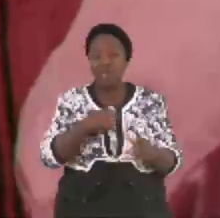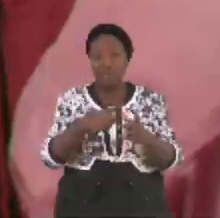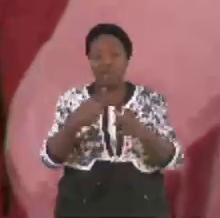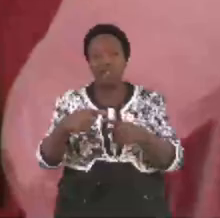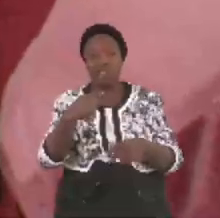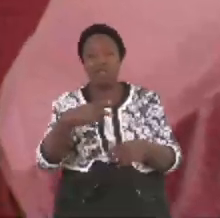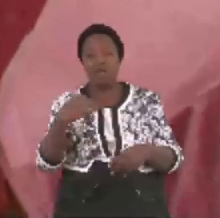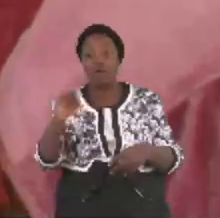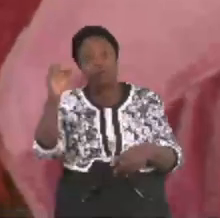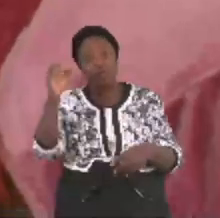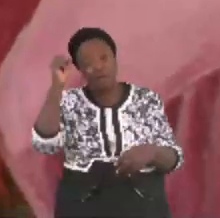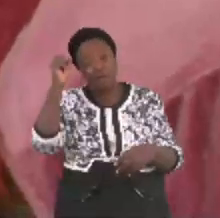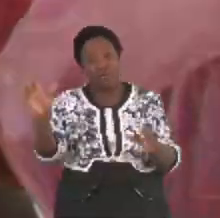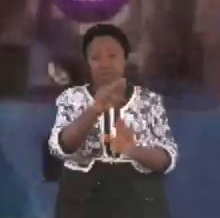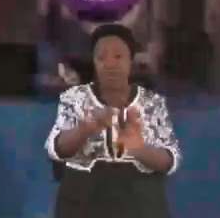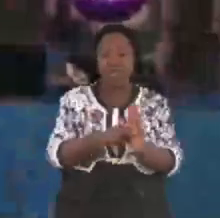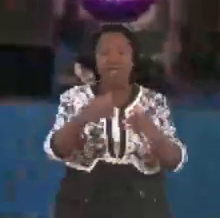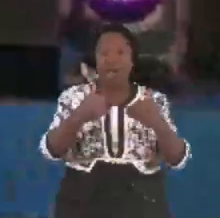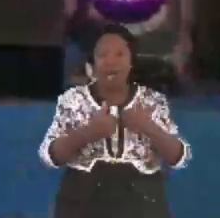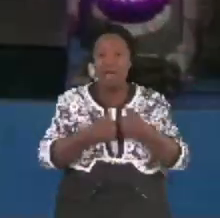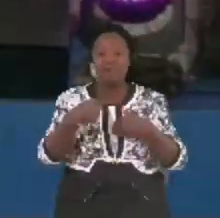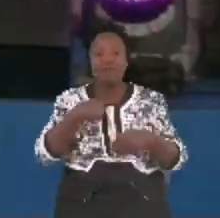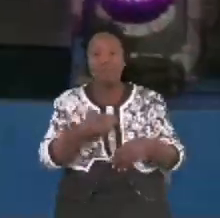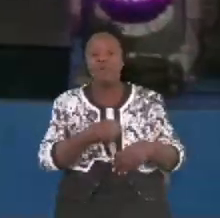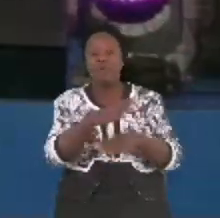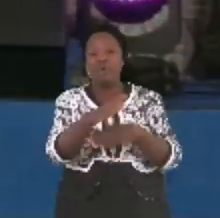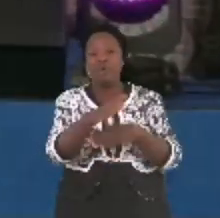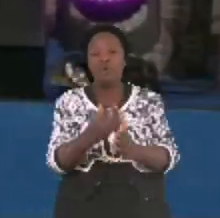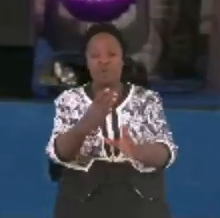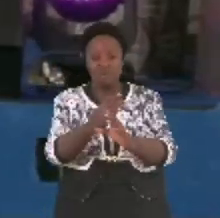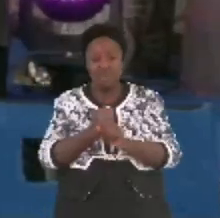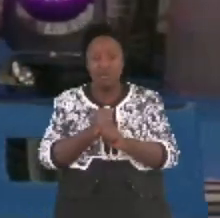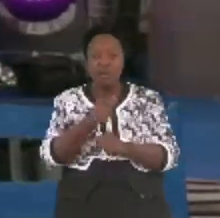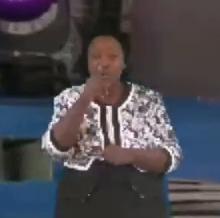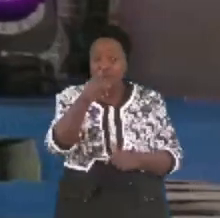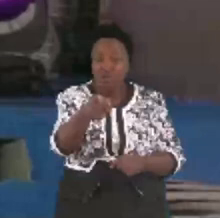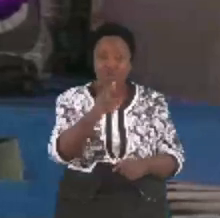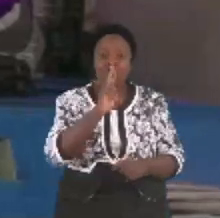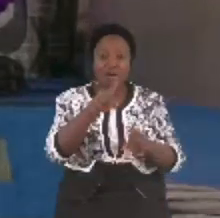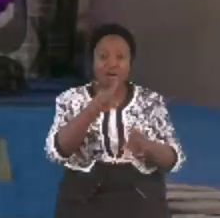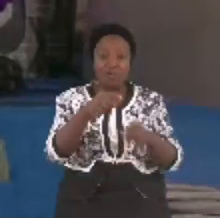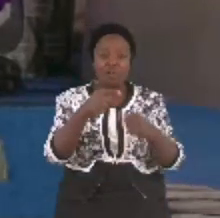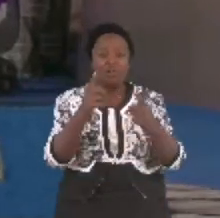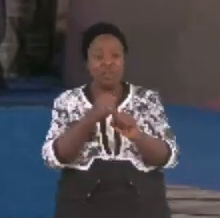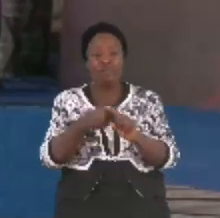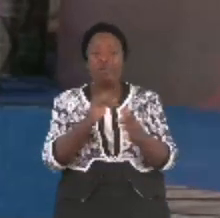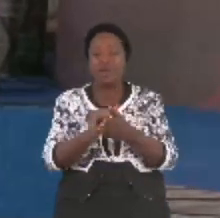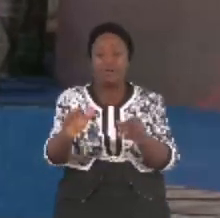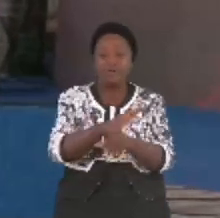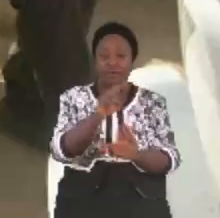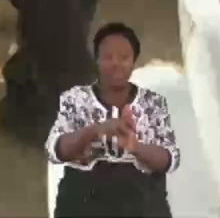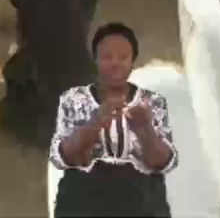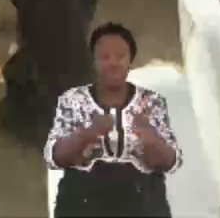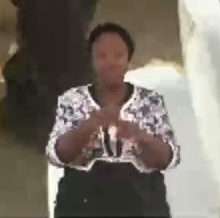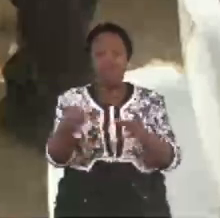nous recevons de sa plénitude. Et nous avons tous reçu. Et tu vas recevoir de cette plénitude, même aujourd'hui, au